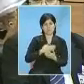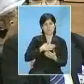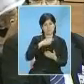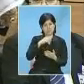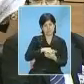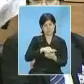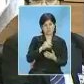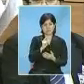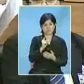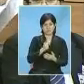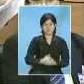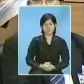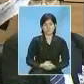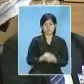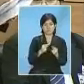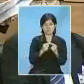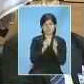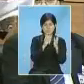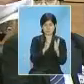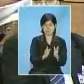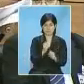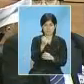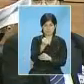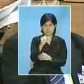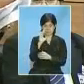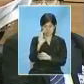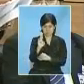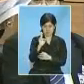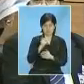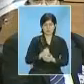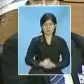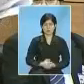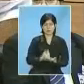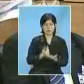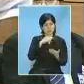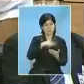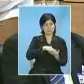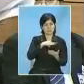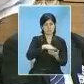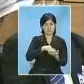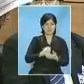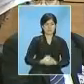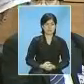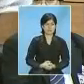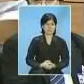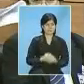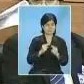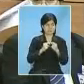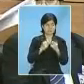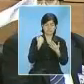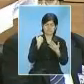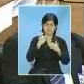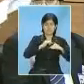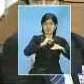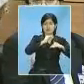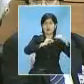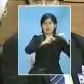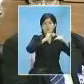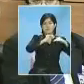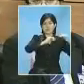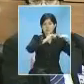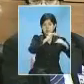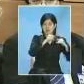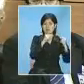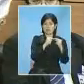จำนวน 10 17รายเนี่ยก็จะมีความรู้สึกว่าความเจริญมาถึงจำนวนของของที่